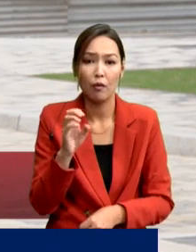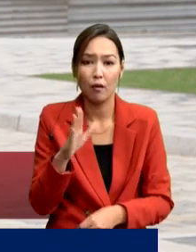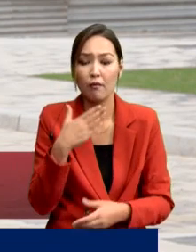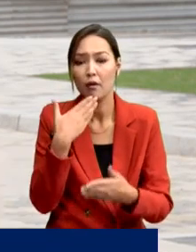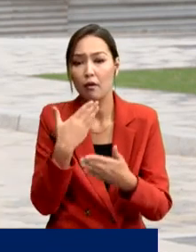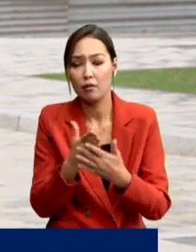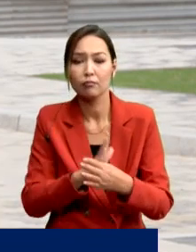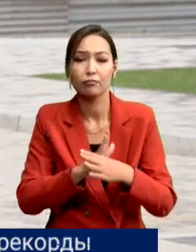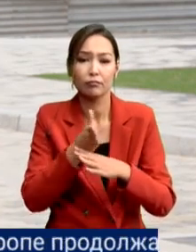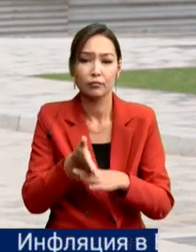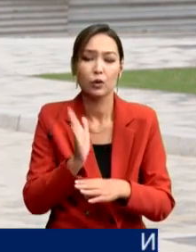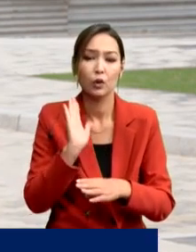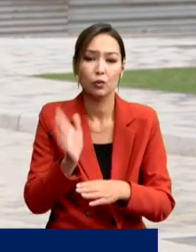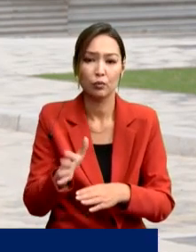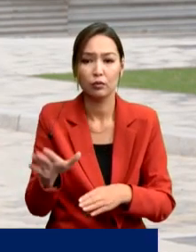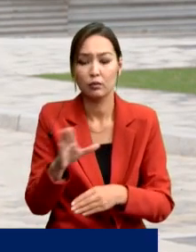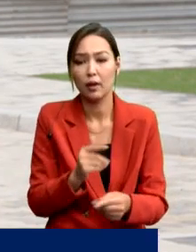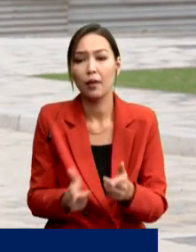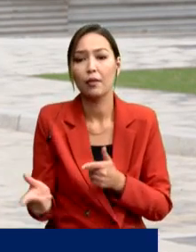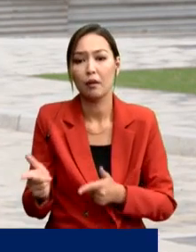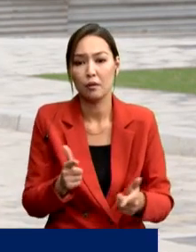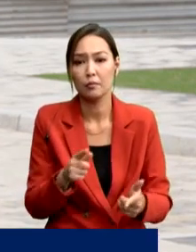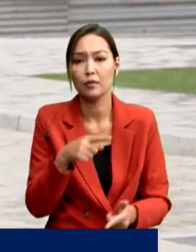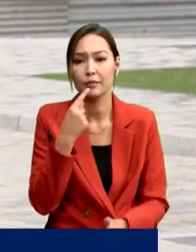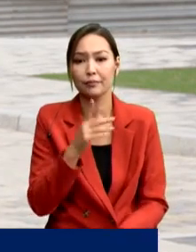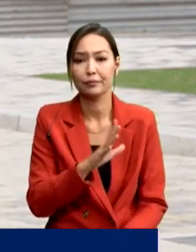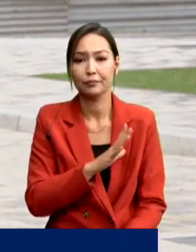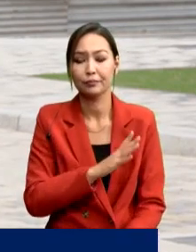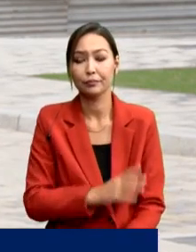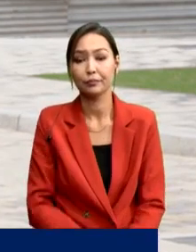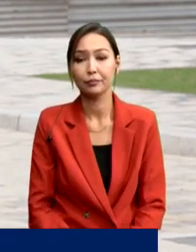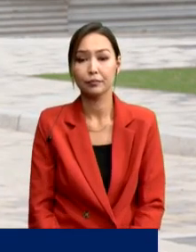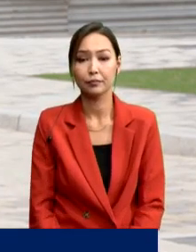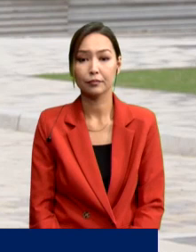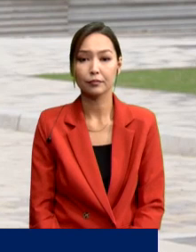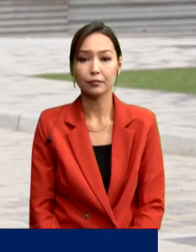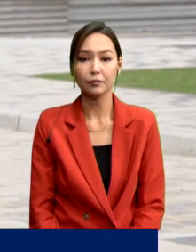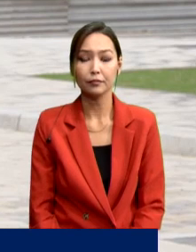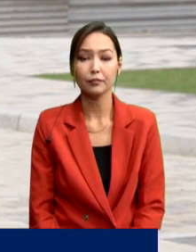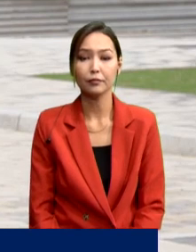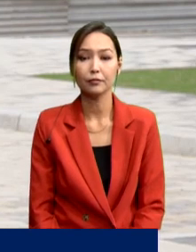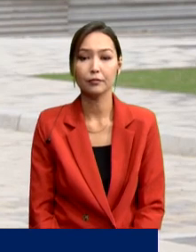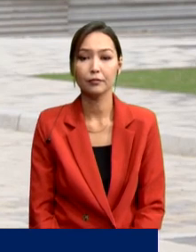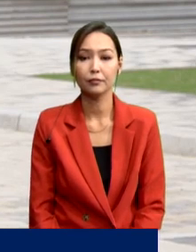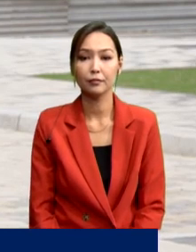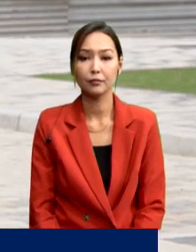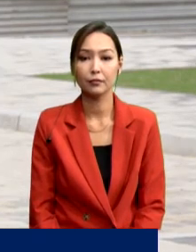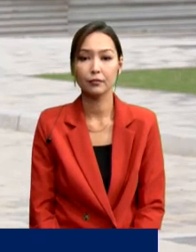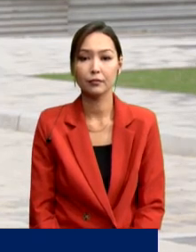алдына барудан тайынбаймыз деп отыр. Қымбат Дайырғызы, Әзілхан Уахитов, Атамекен Бизнес, Атырау.